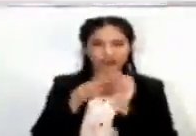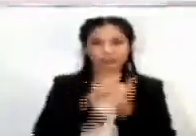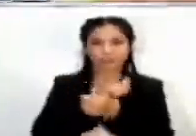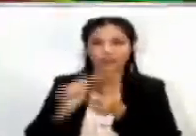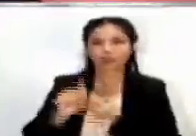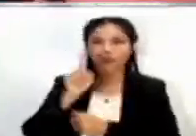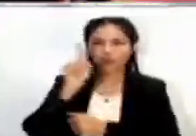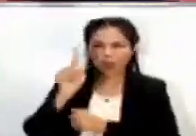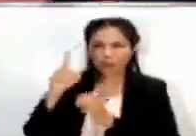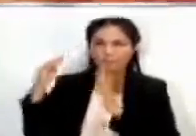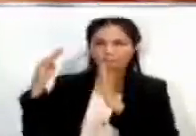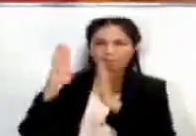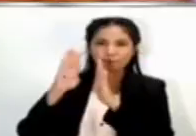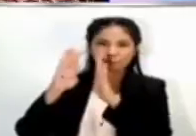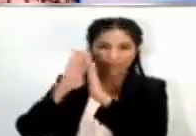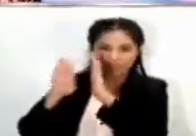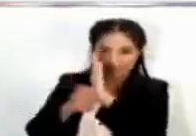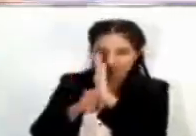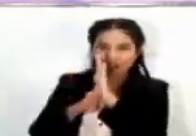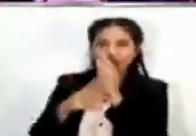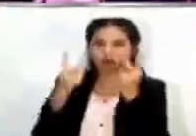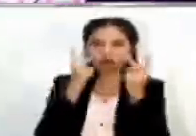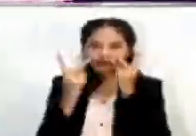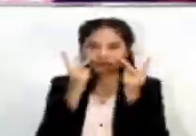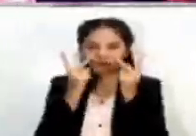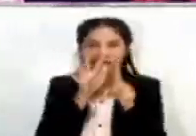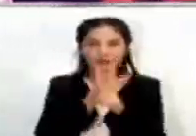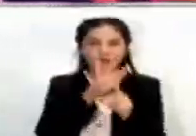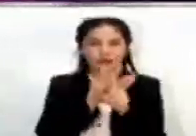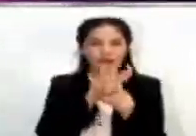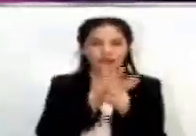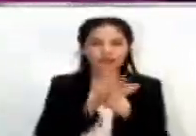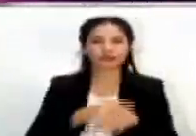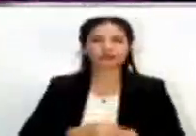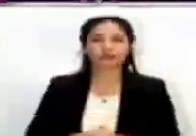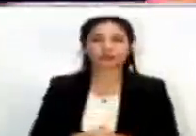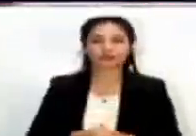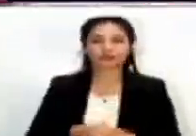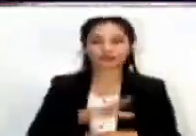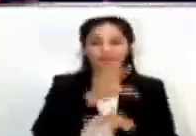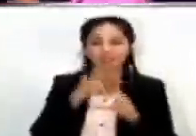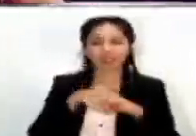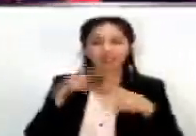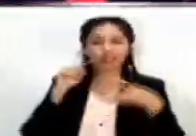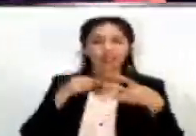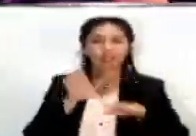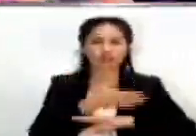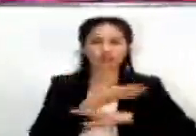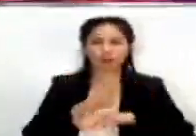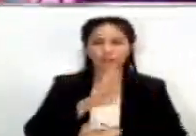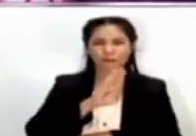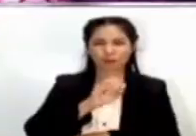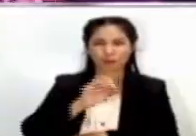para sa isang K-pop group. Kasunod ito ng mga kantang Bumbaya.